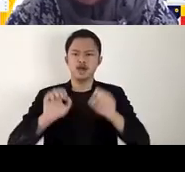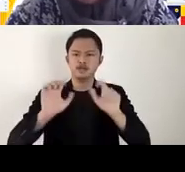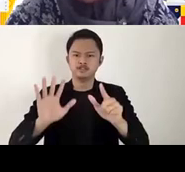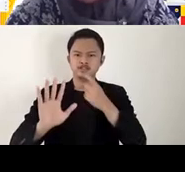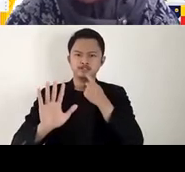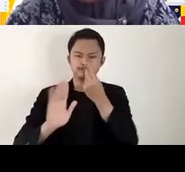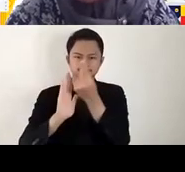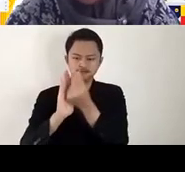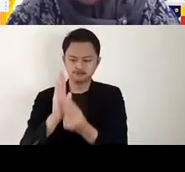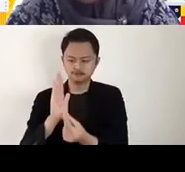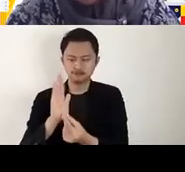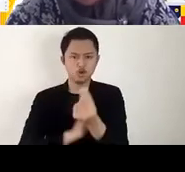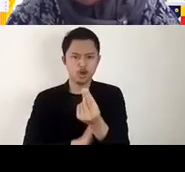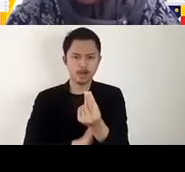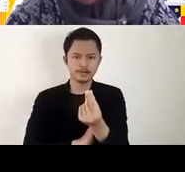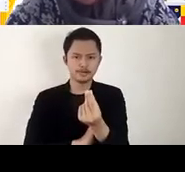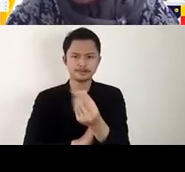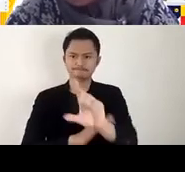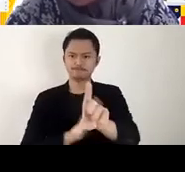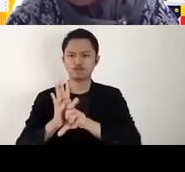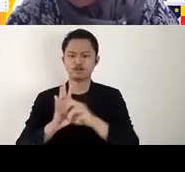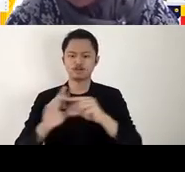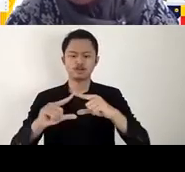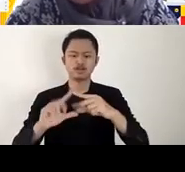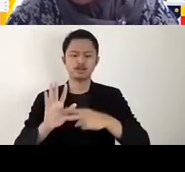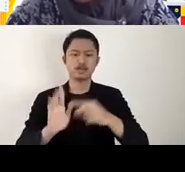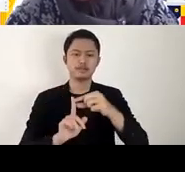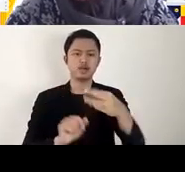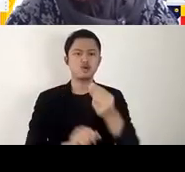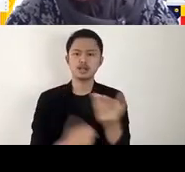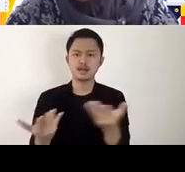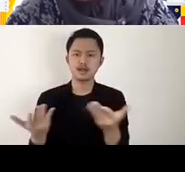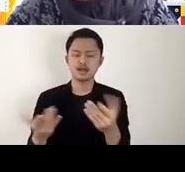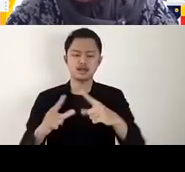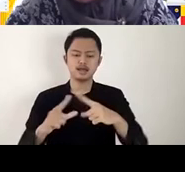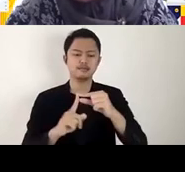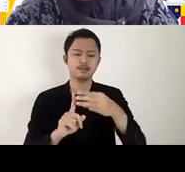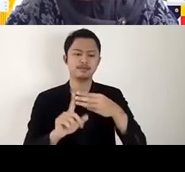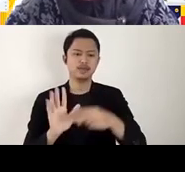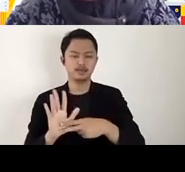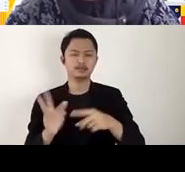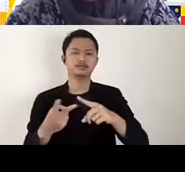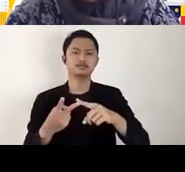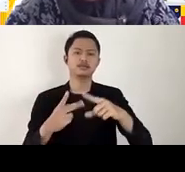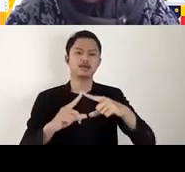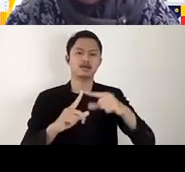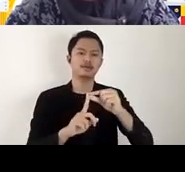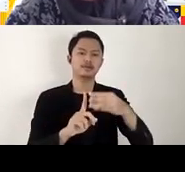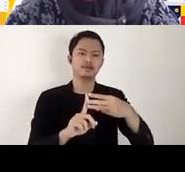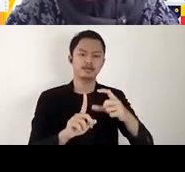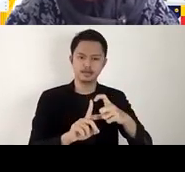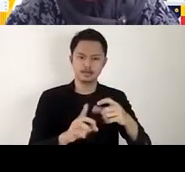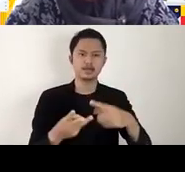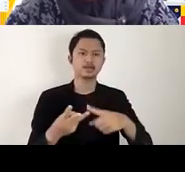artinya pendanaan Pada pelaksanaan rantai ini dapat bersumber dari APBN APBD dan sumber lain yang